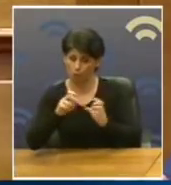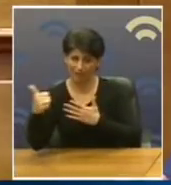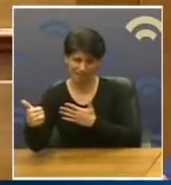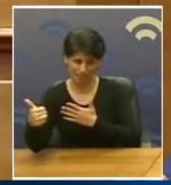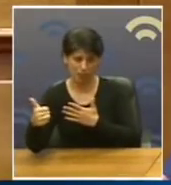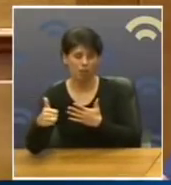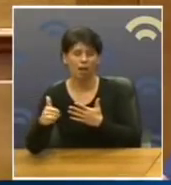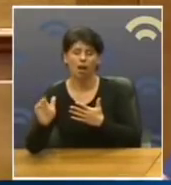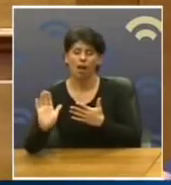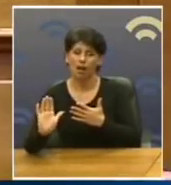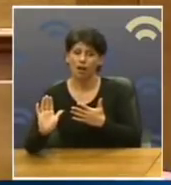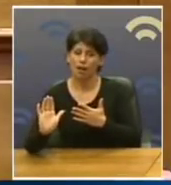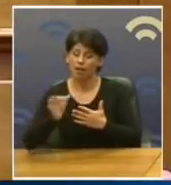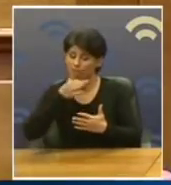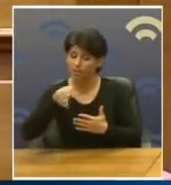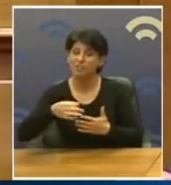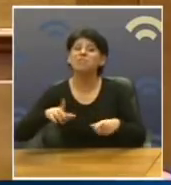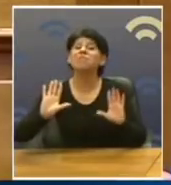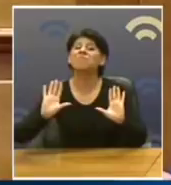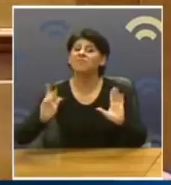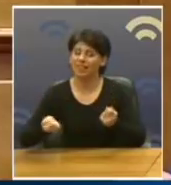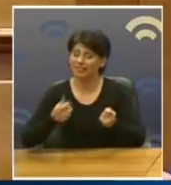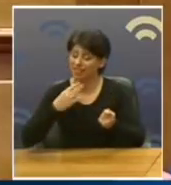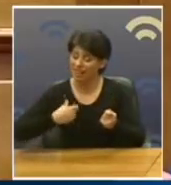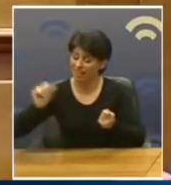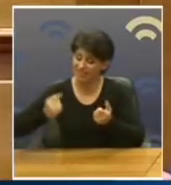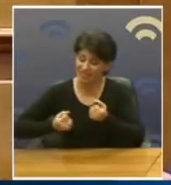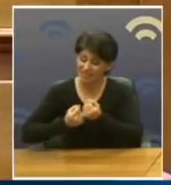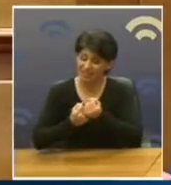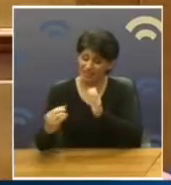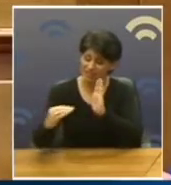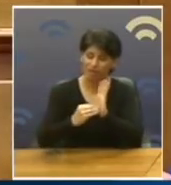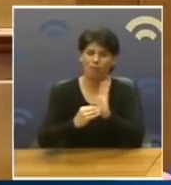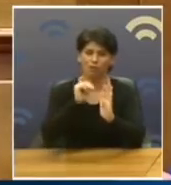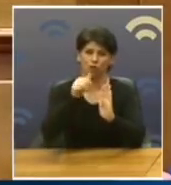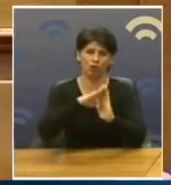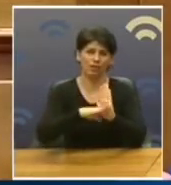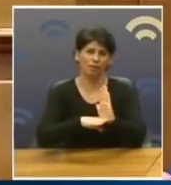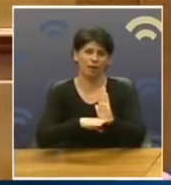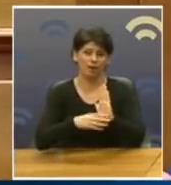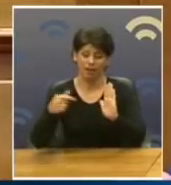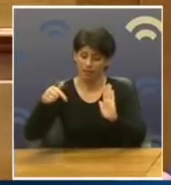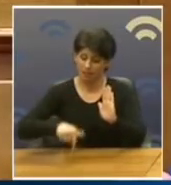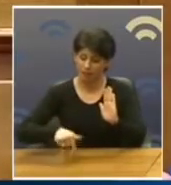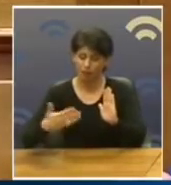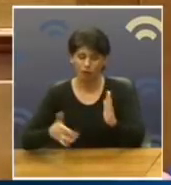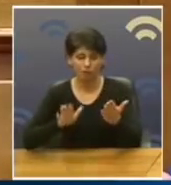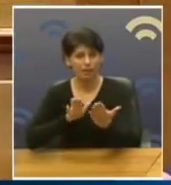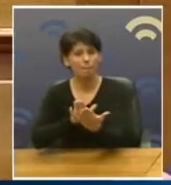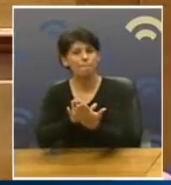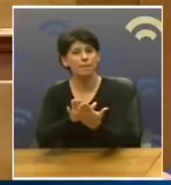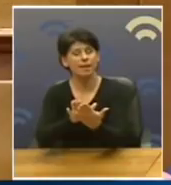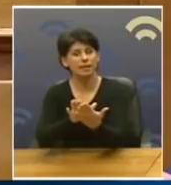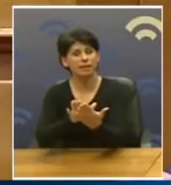Αλλά τώρα εσείς αρνείστε να στηρίξετε, δηλαδή αρνείστε να μπουν στο Σύνταγμα. Και εδώ βρισκόμαστε μπροστά σε αυτό